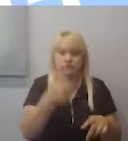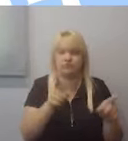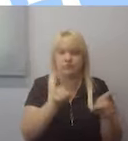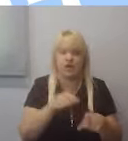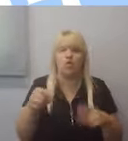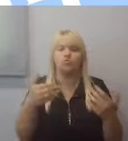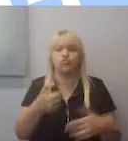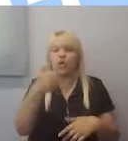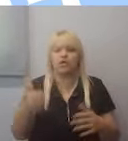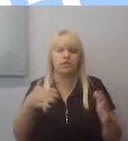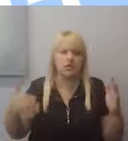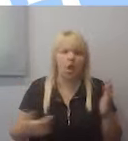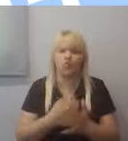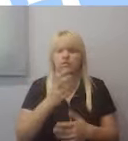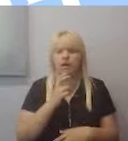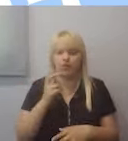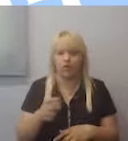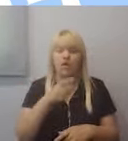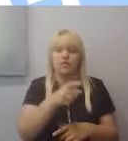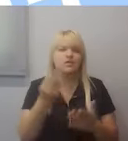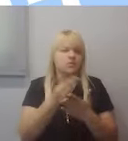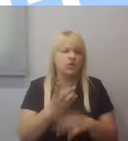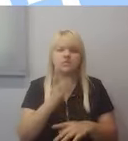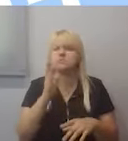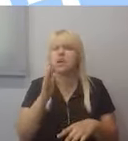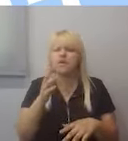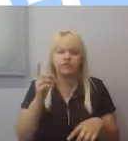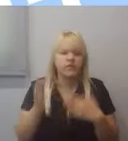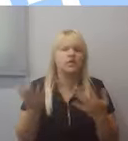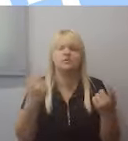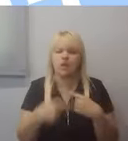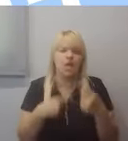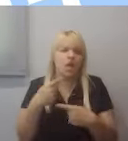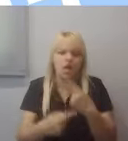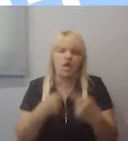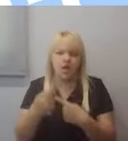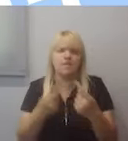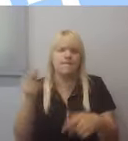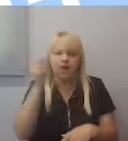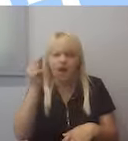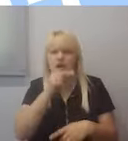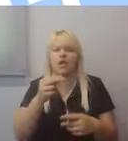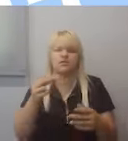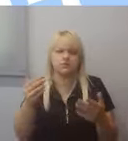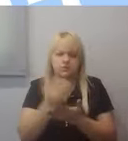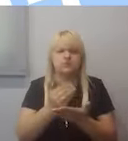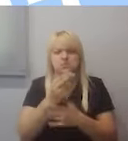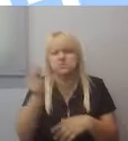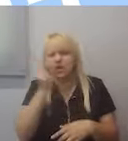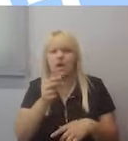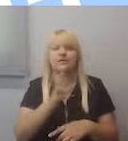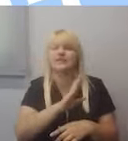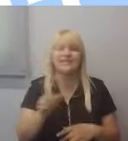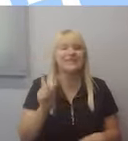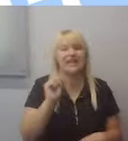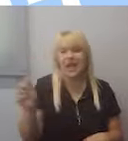tātad tas nozīmē tikai to ka ir nepārtraukti jāmācās un jādara tas jādara ne tikai dienestiem tas jādara katram cilvēkam